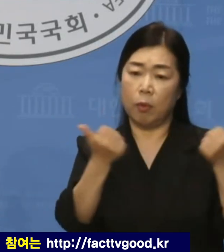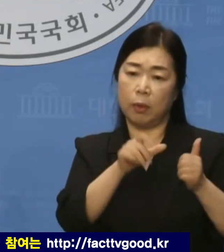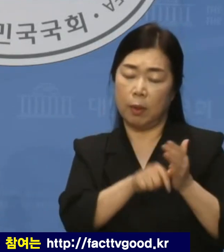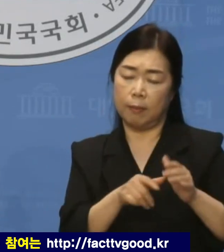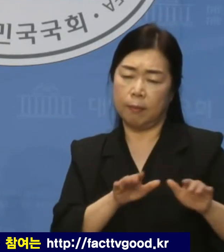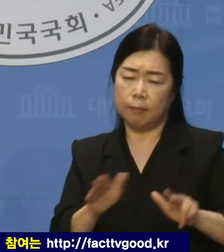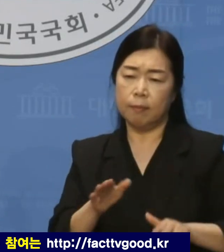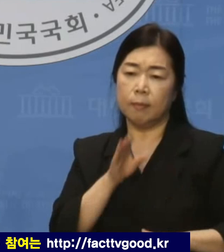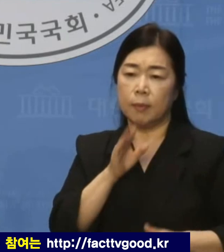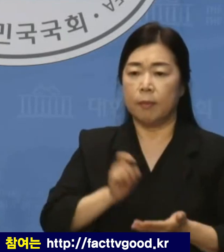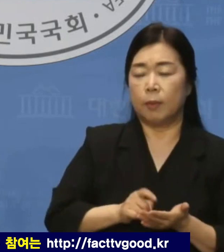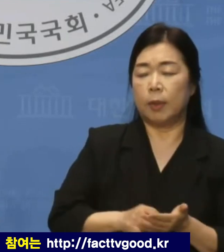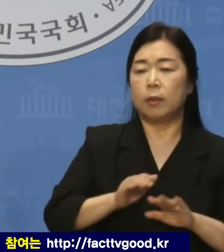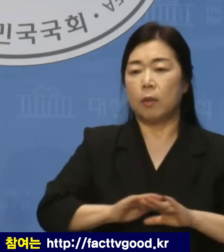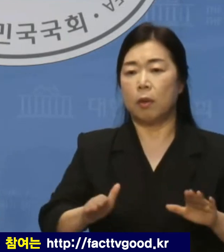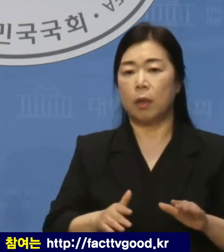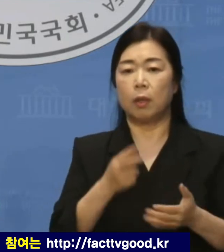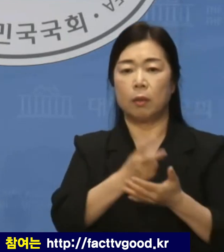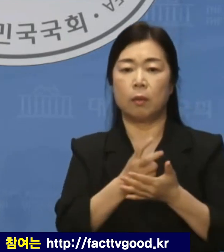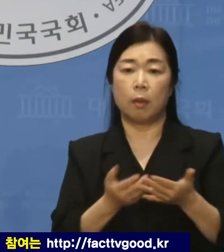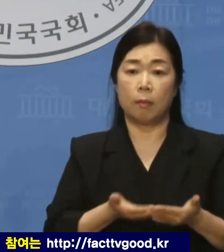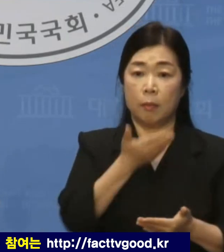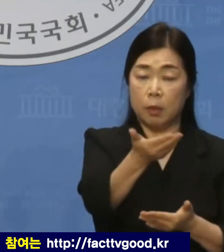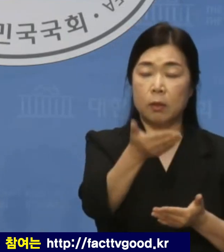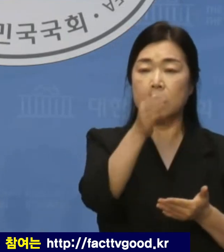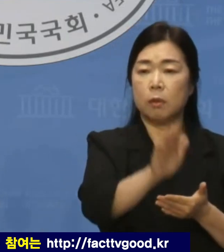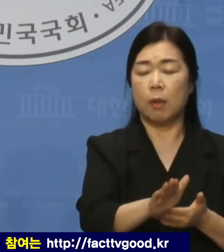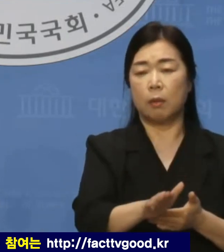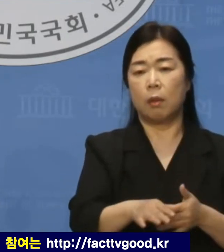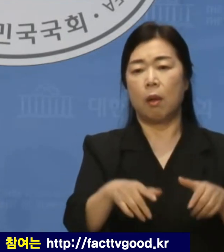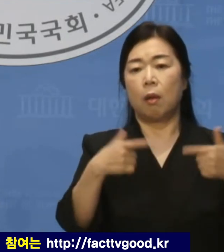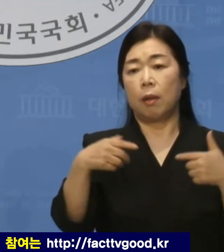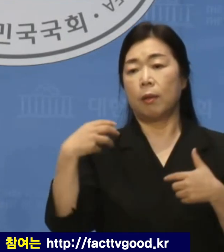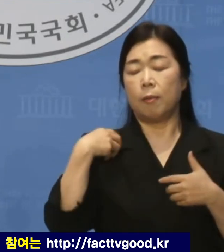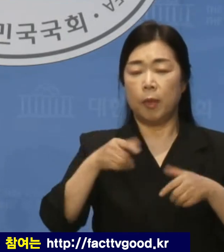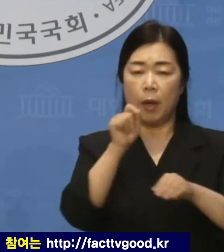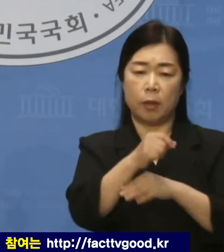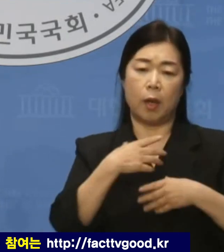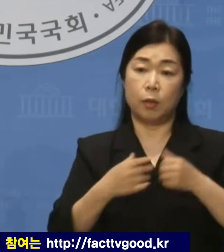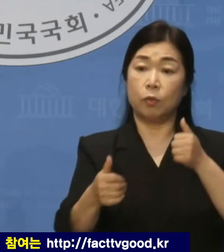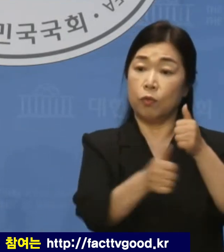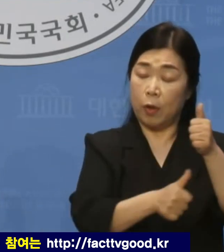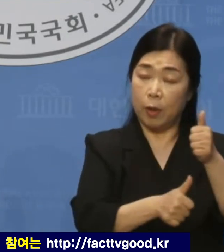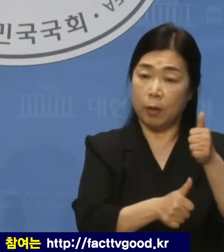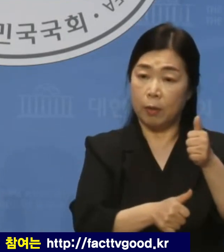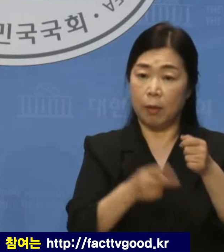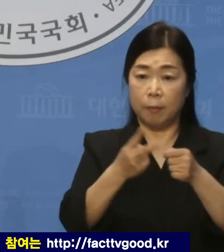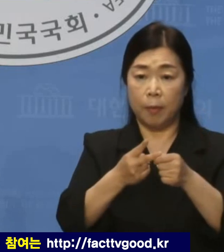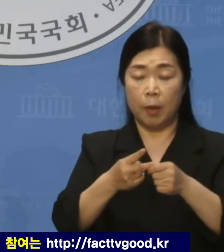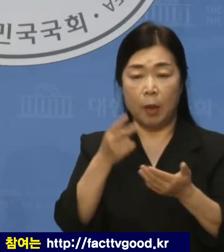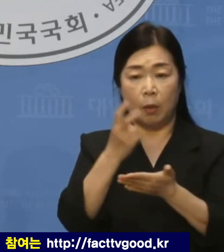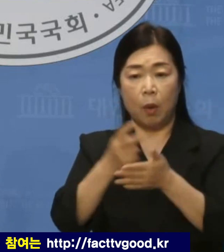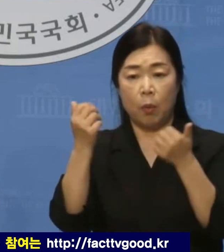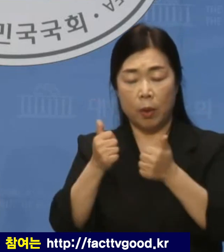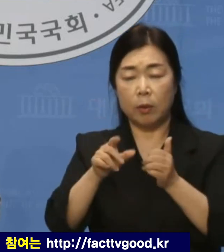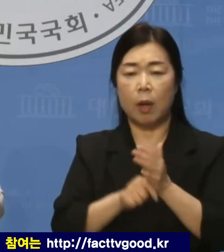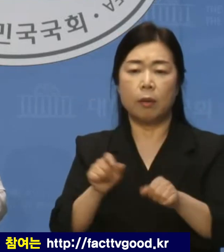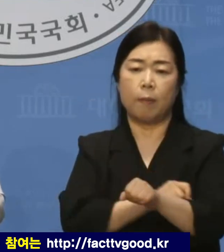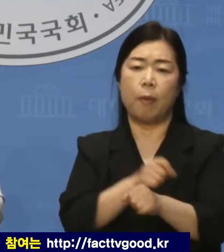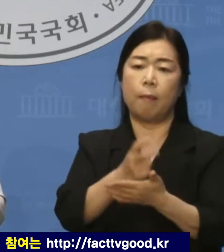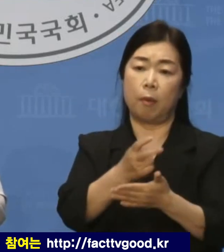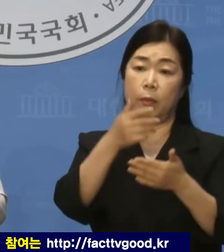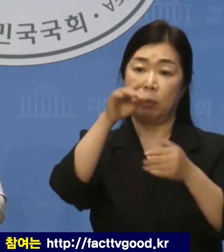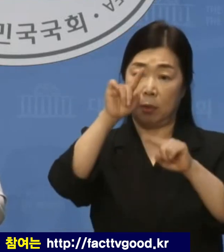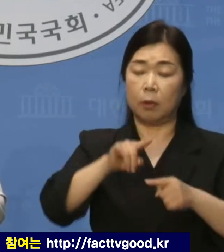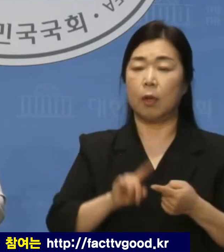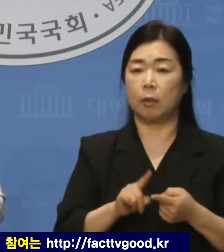본회의의 신속 처리 안건으로 지정이 되었지만 소관 상임위인 행안위 제2법안 소위에서